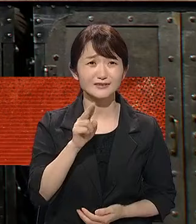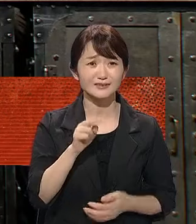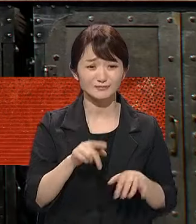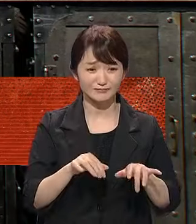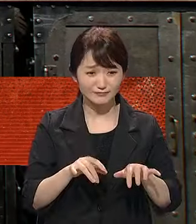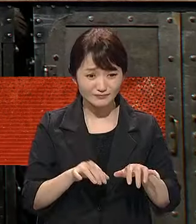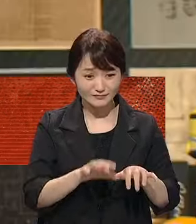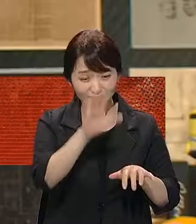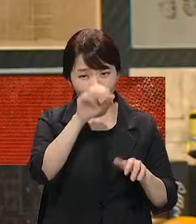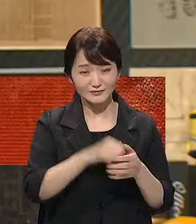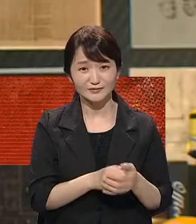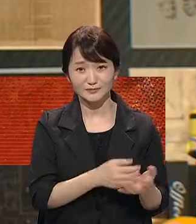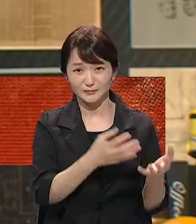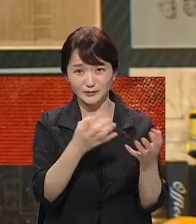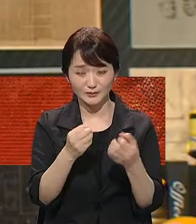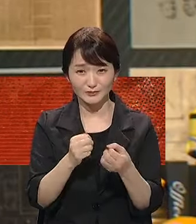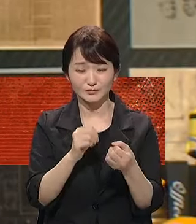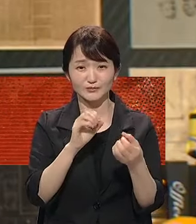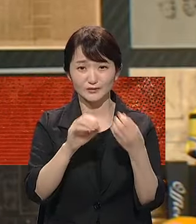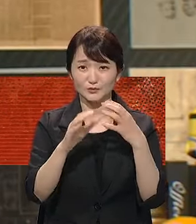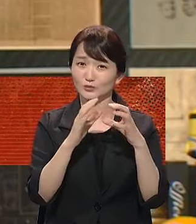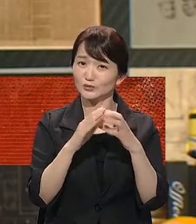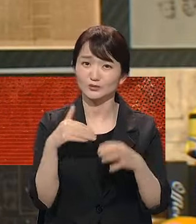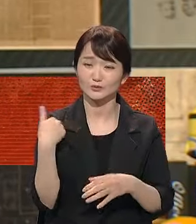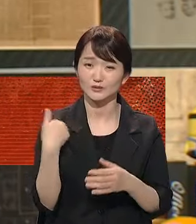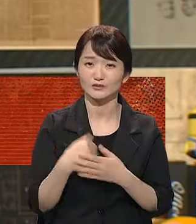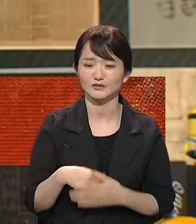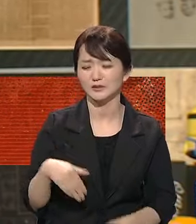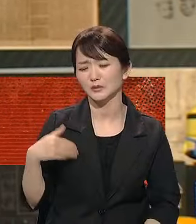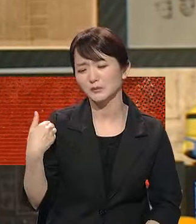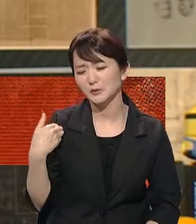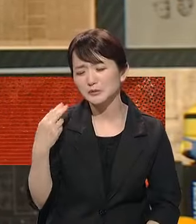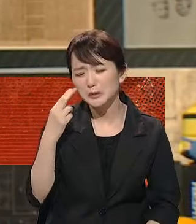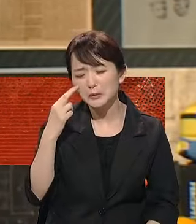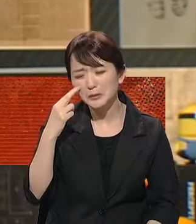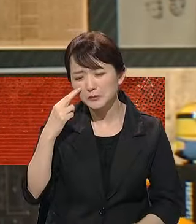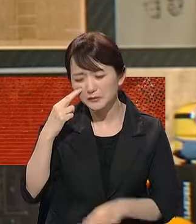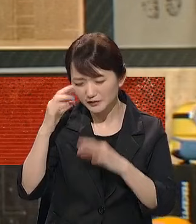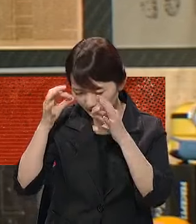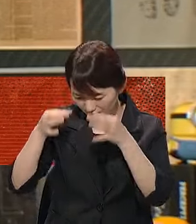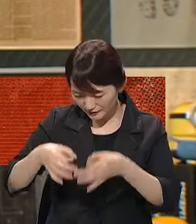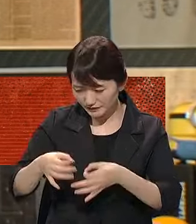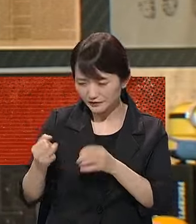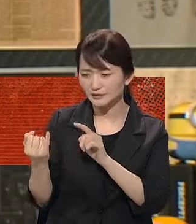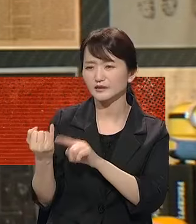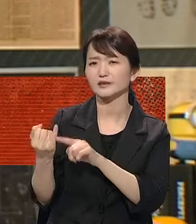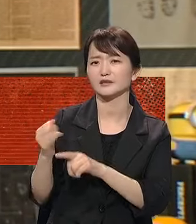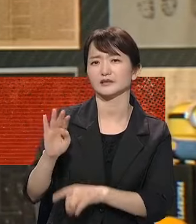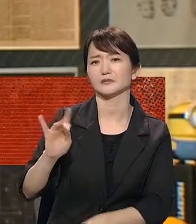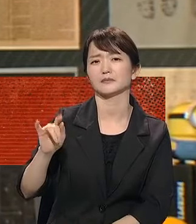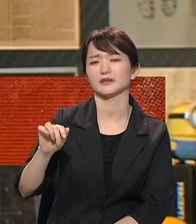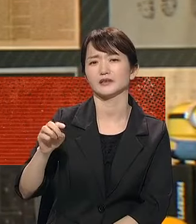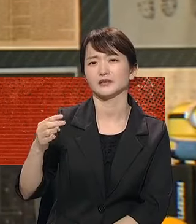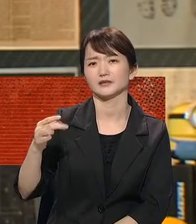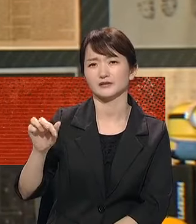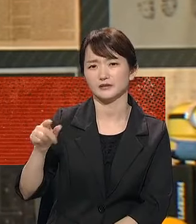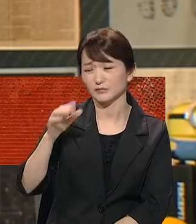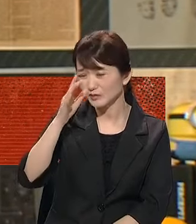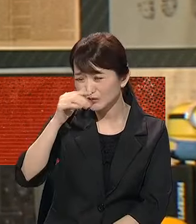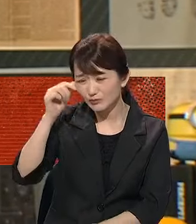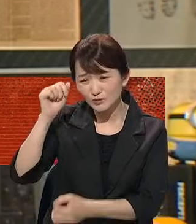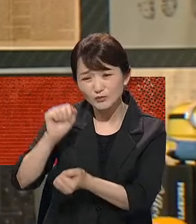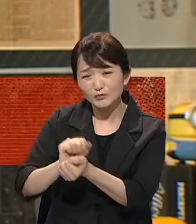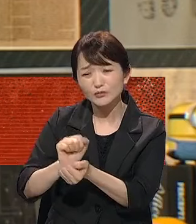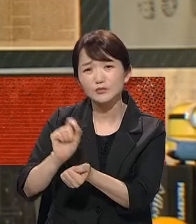동그라미를 드실 줄이야 자 다음은 모른척 하자는 자합니다 야 다해야이 바보 멍충아 얘 속담도 몰라 때로는